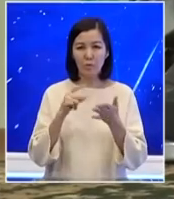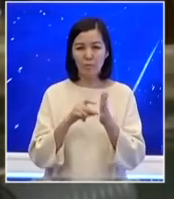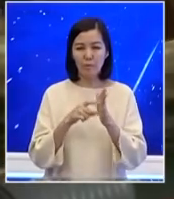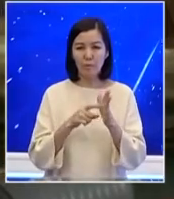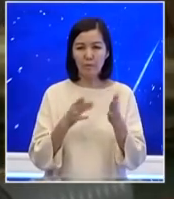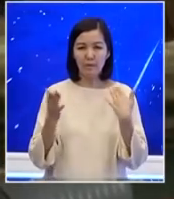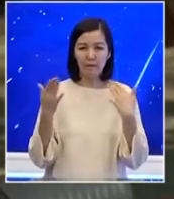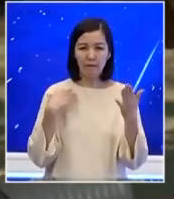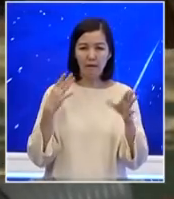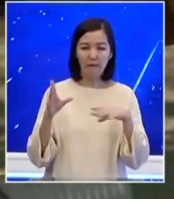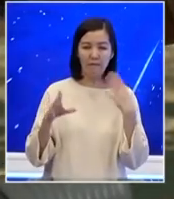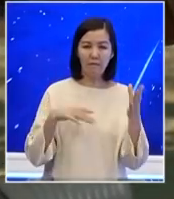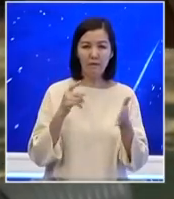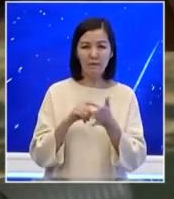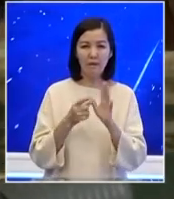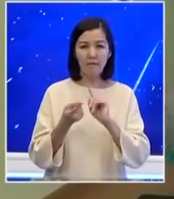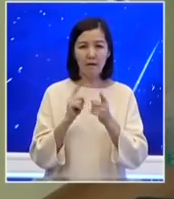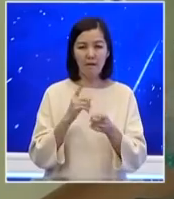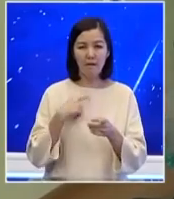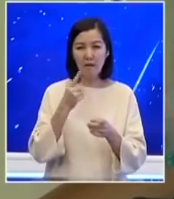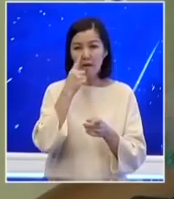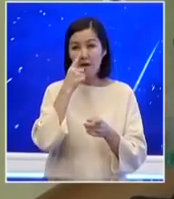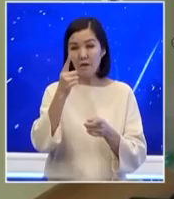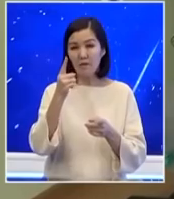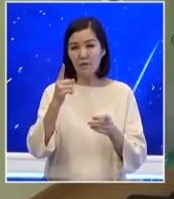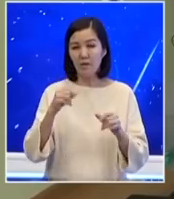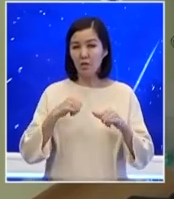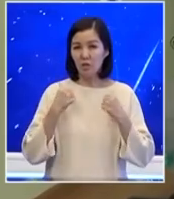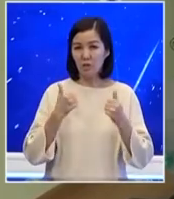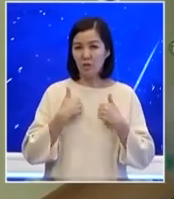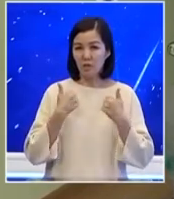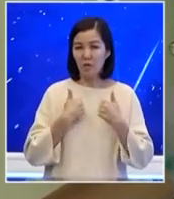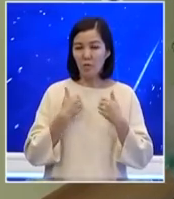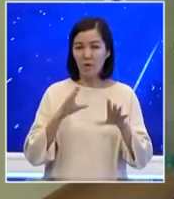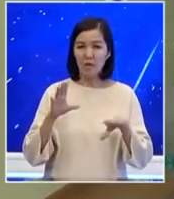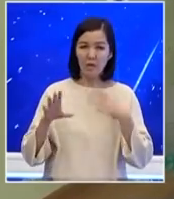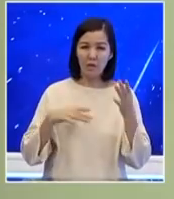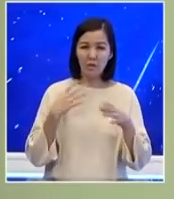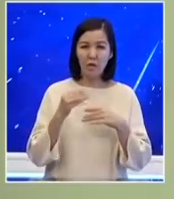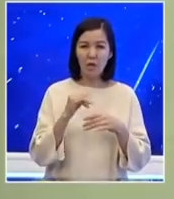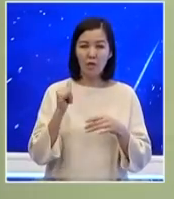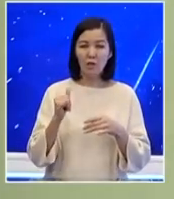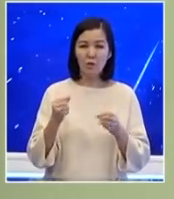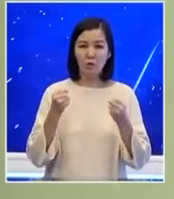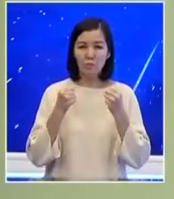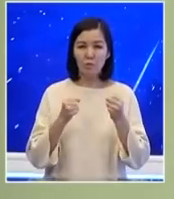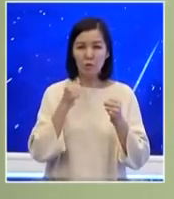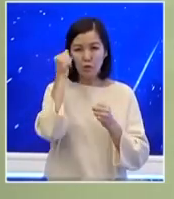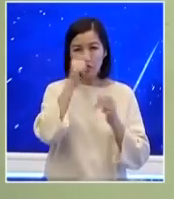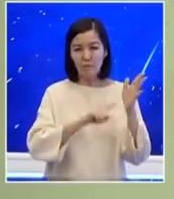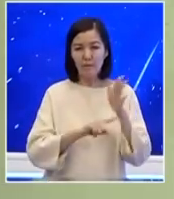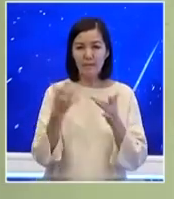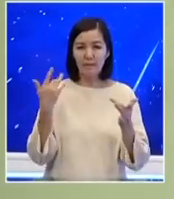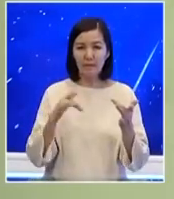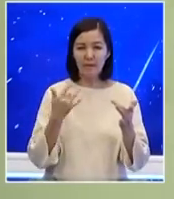залына айналдырыпты. Шәкірттерінің шеберлігін қашықтан шыңдауға көшкен. Айта кетейік, ол даярлап жүрген жетісулық балуандар жыл басында Таразда